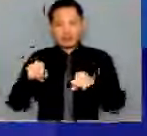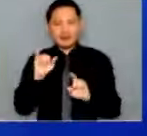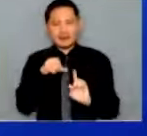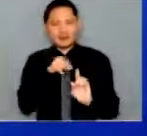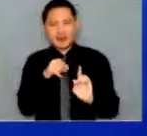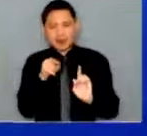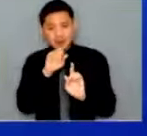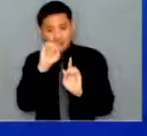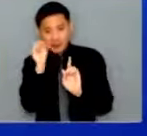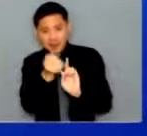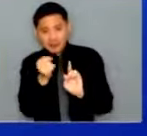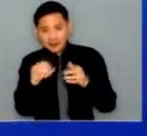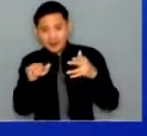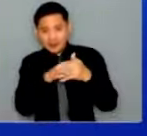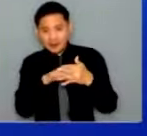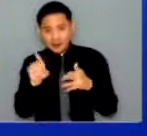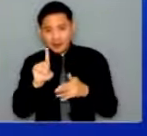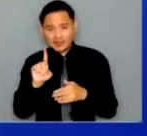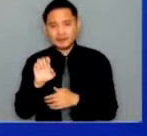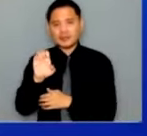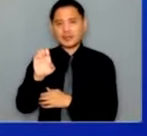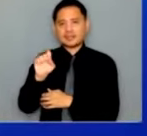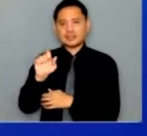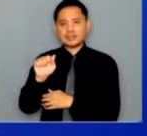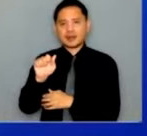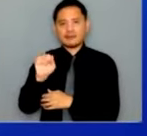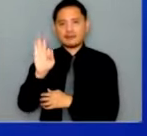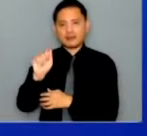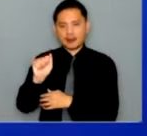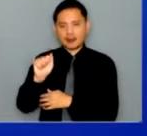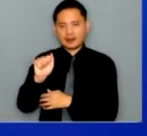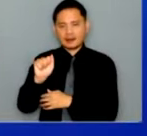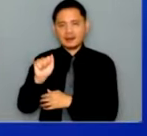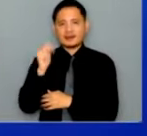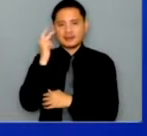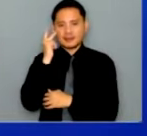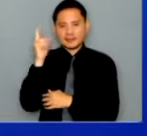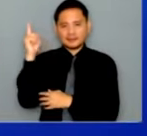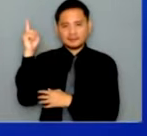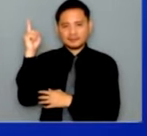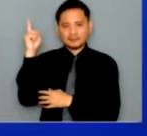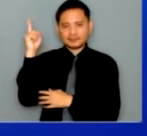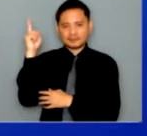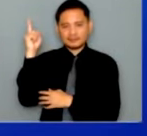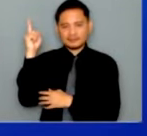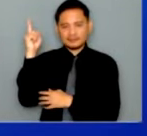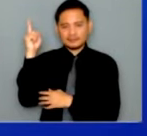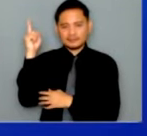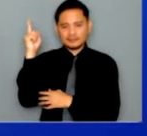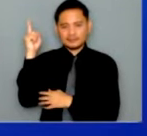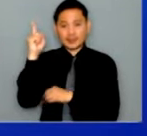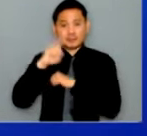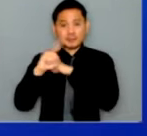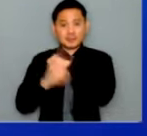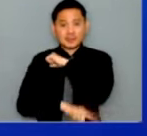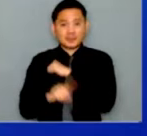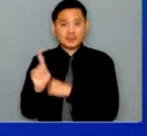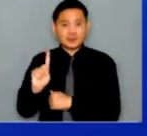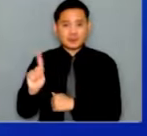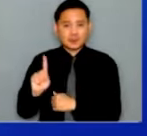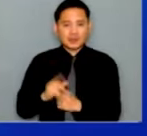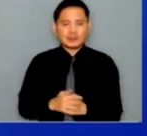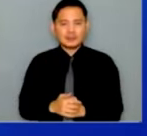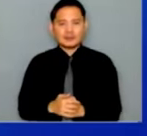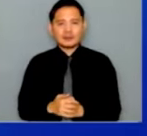sitwasyon ay estafa through falsification of public documents. ang parusang ipapataw ay yung sa